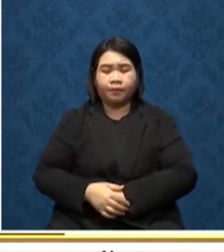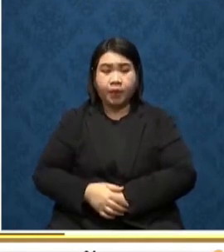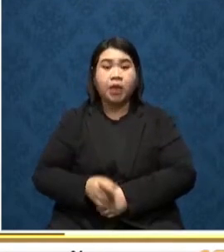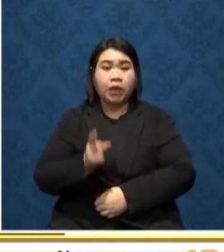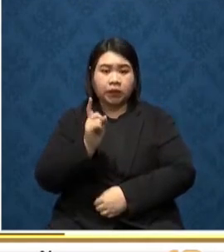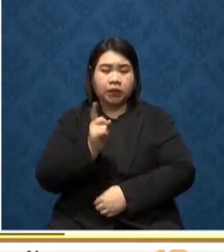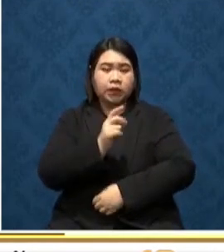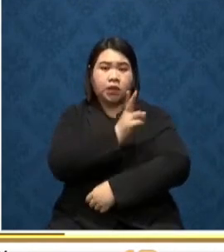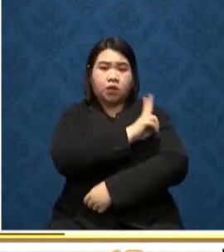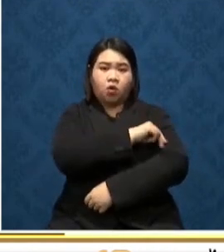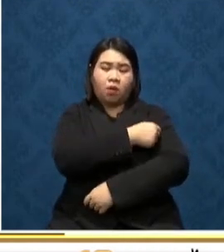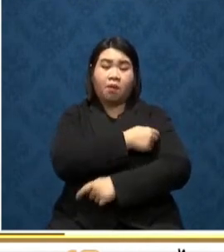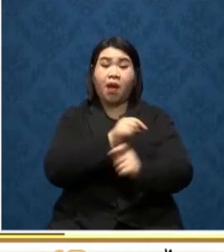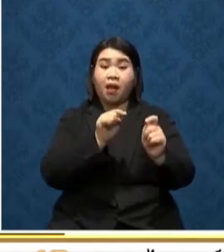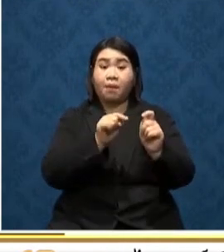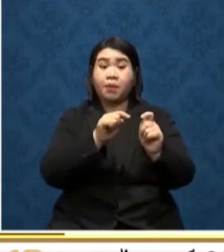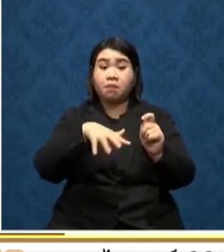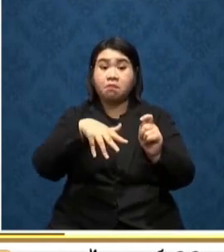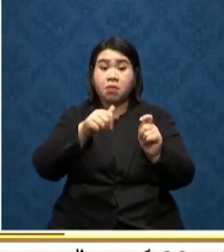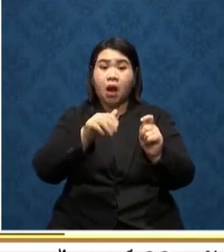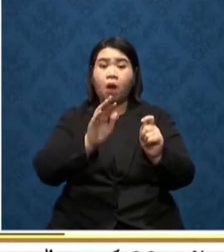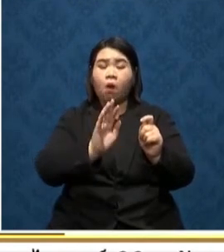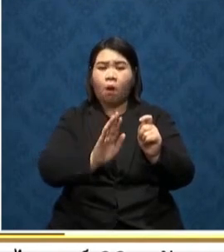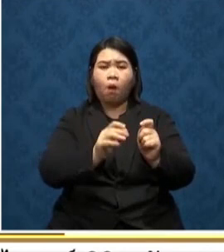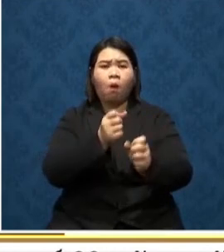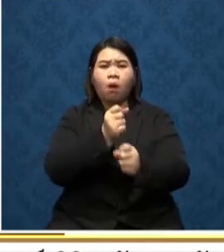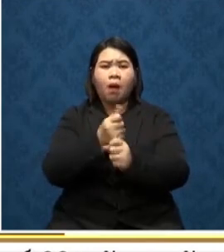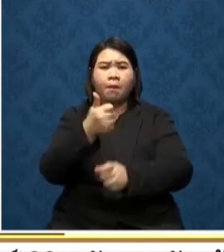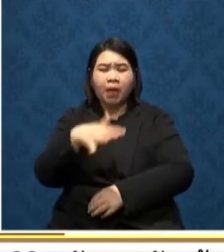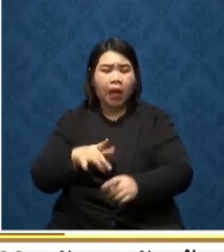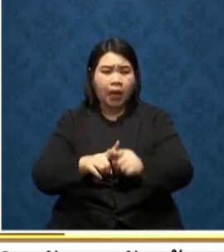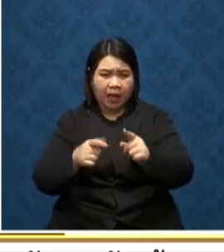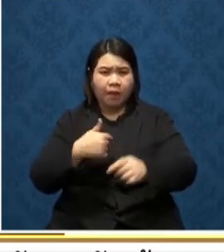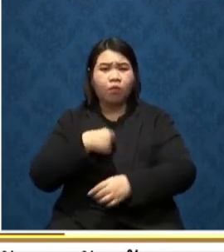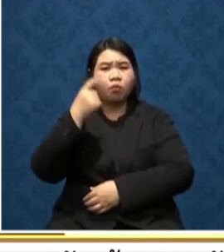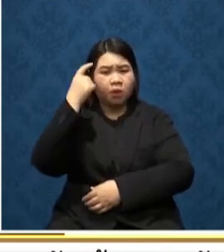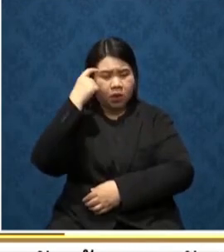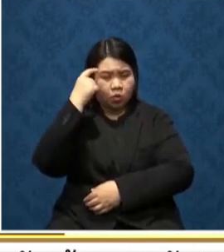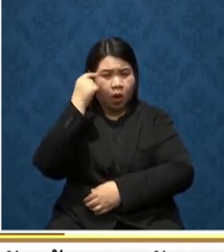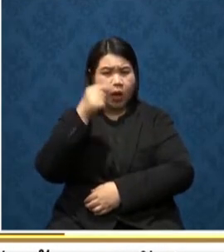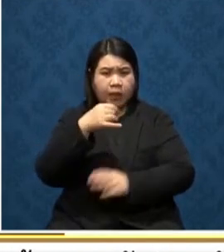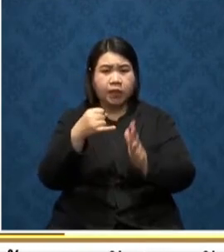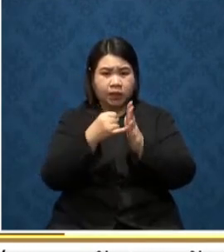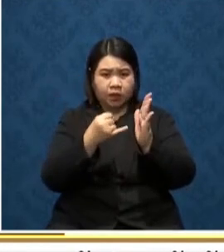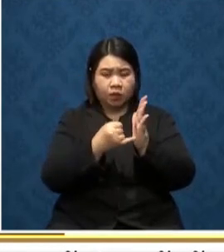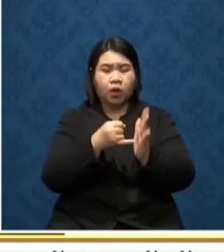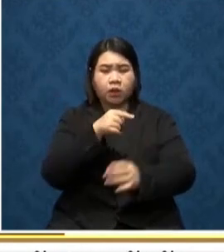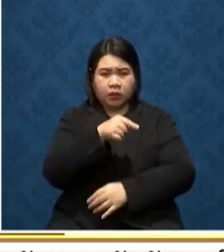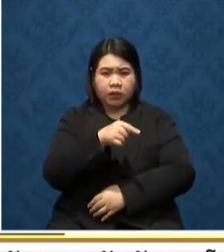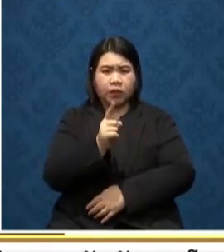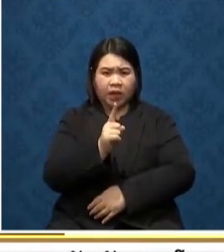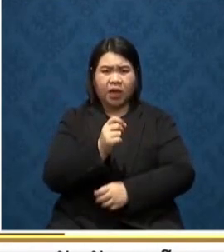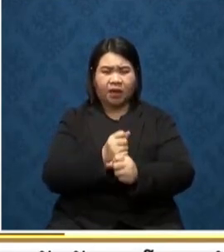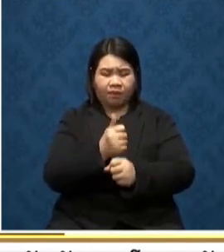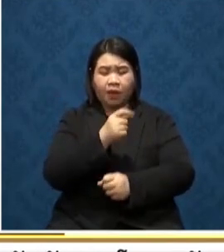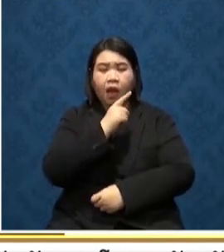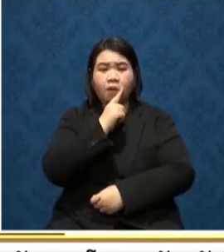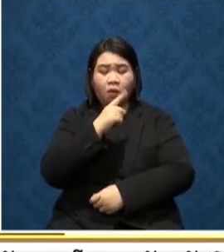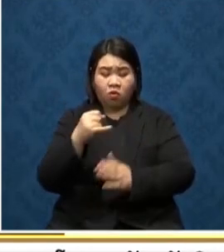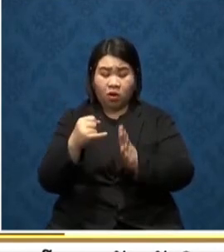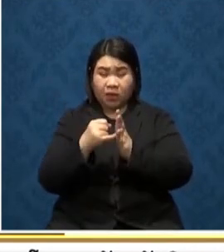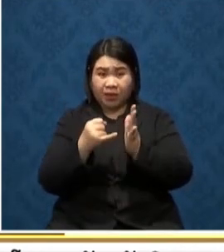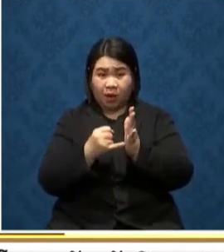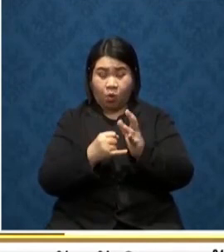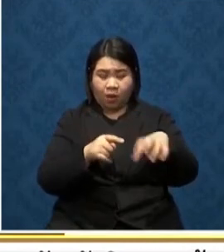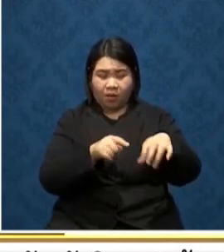เพิเมืองในเมืองทำไม่ได้แต่วผมคดวจัหวดสงขลาเราเนี่ยเมื่อโรงบาลจัหวัดยก